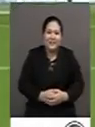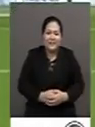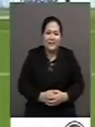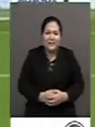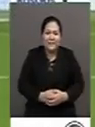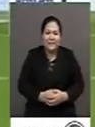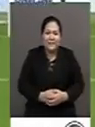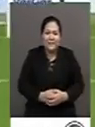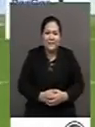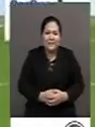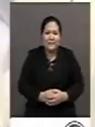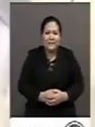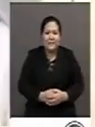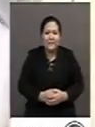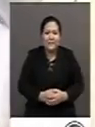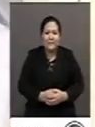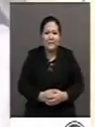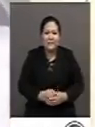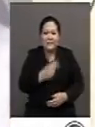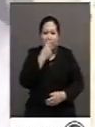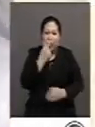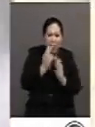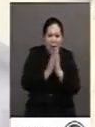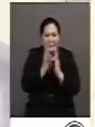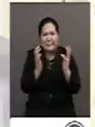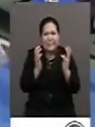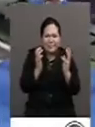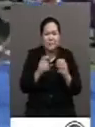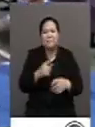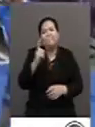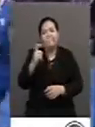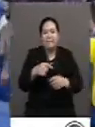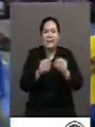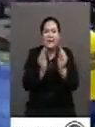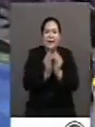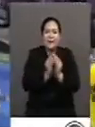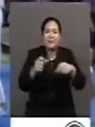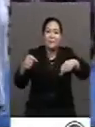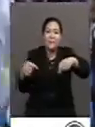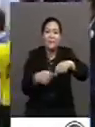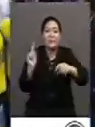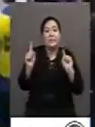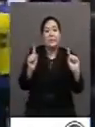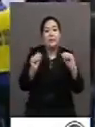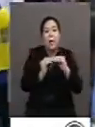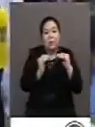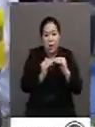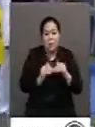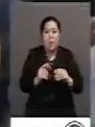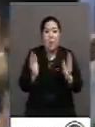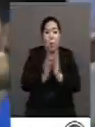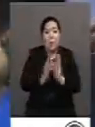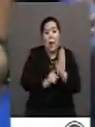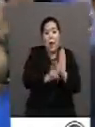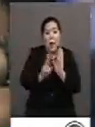ยครับพลาดโอกาสที่จะขึ้นนำนะครับก็ทำให้จบเกมการแข่งขันเสมอกันไป1ประตูต่อ1รวมผล2นัดเป็นชุน